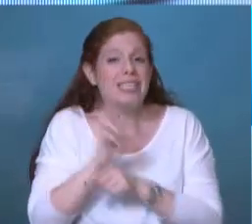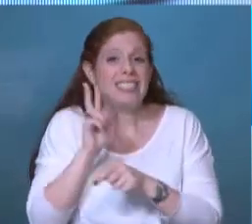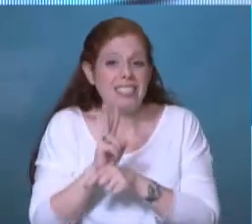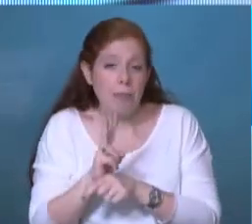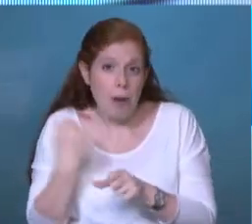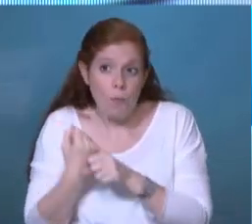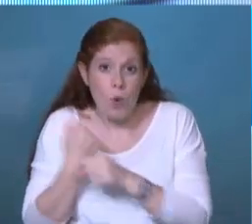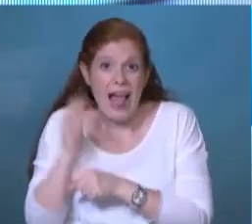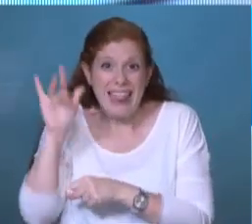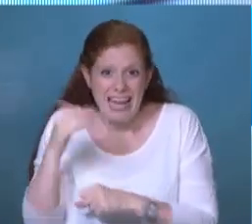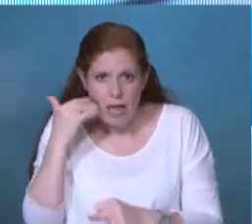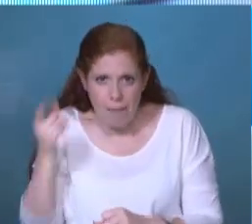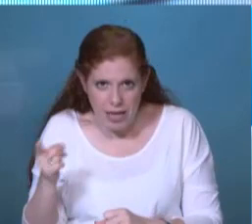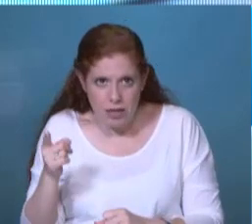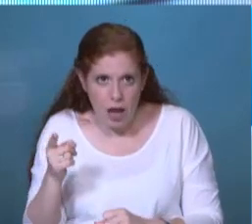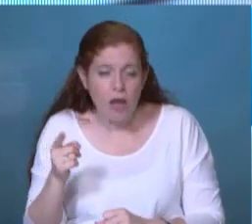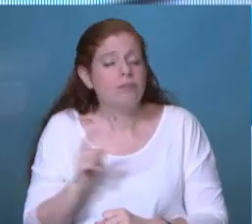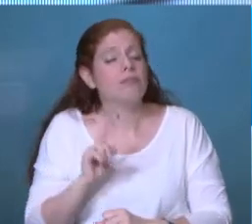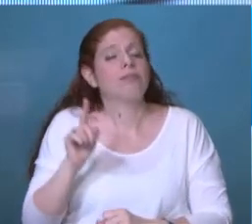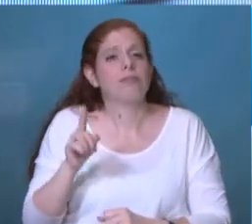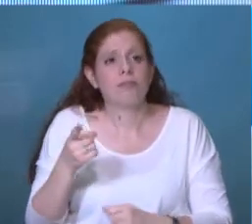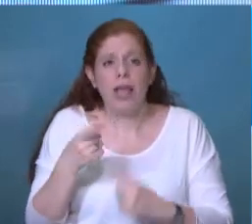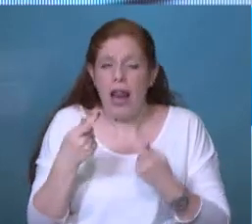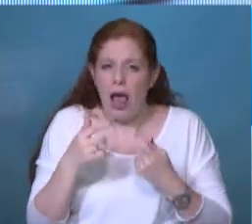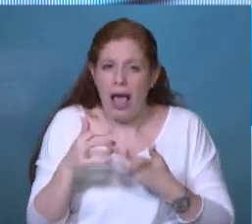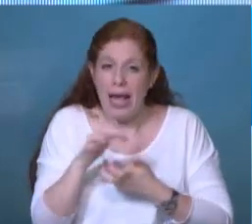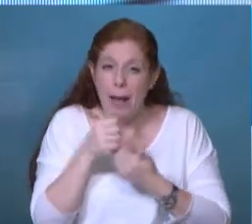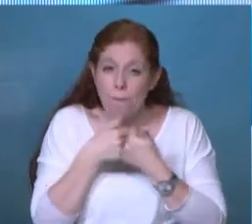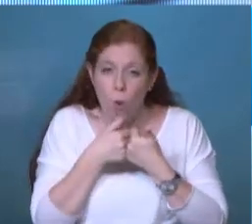האמריקנים. מואב ורדי, ראש תחום החוץ, על העימות המסלים